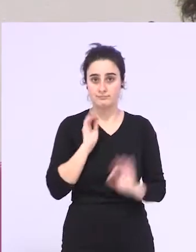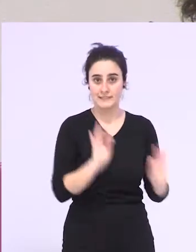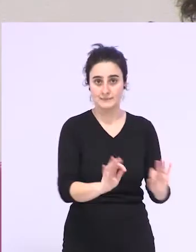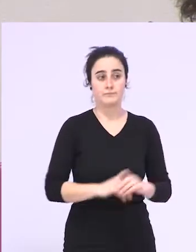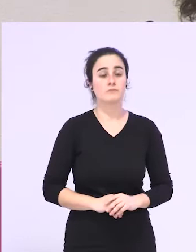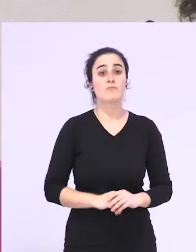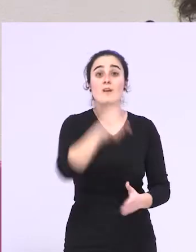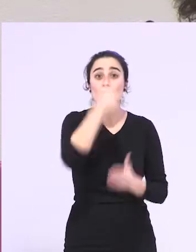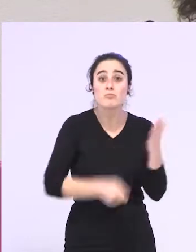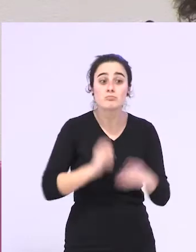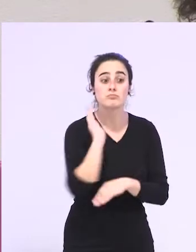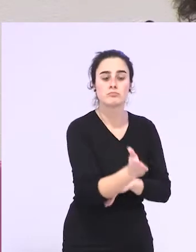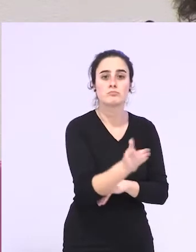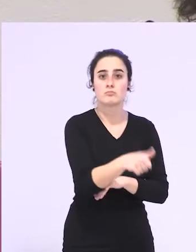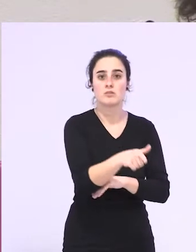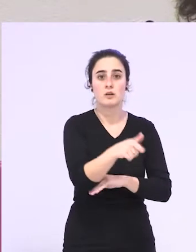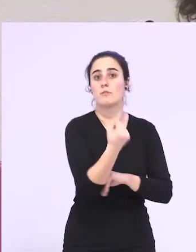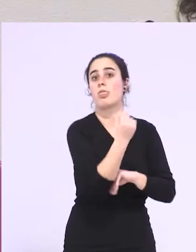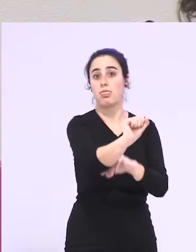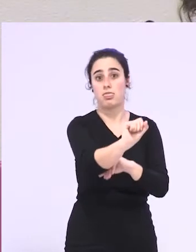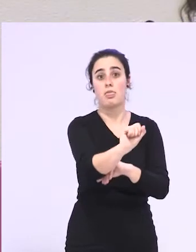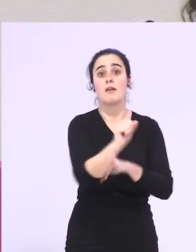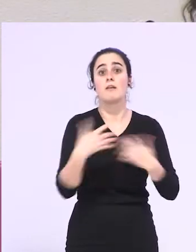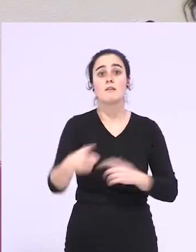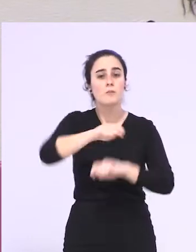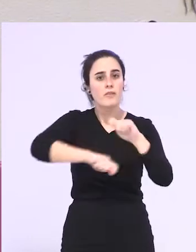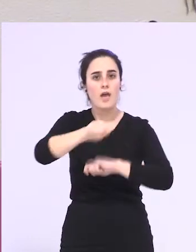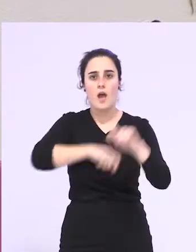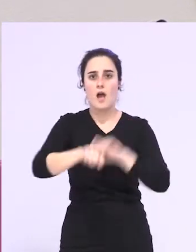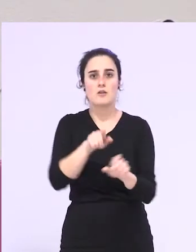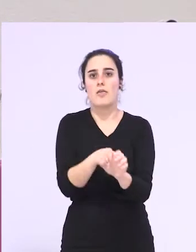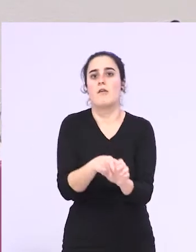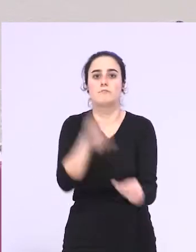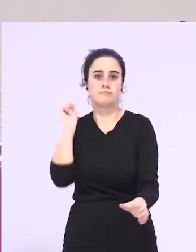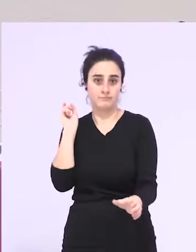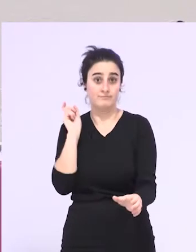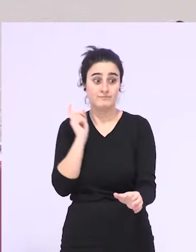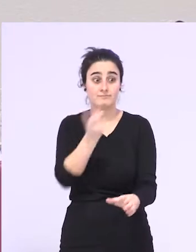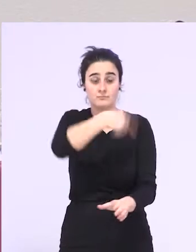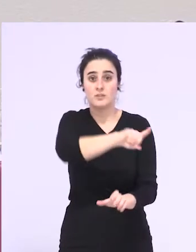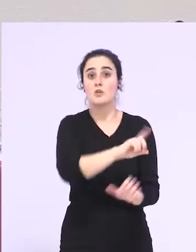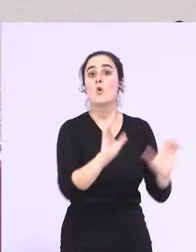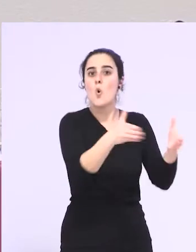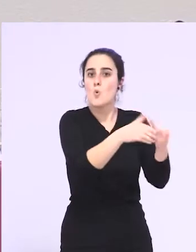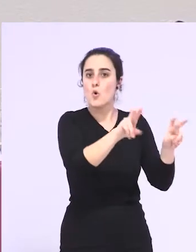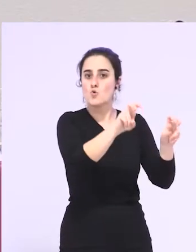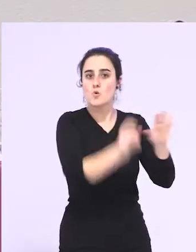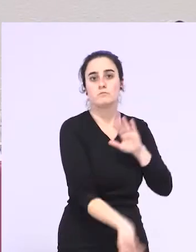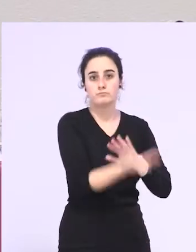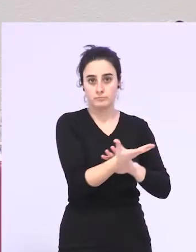Isuna ez zuten obeditu eta elkartetik jotea erabaki zuten eta beste talde bat sortu zuten.